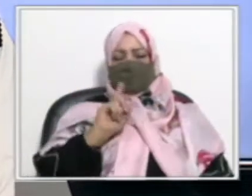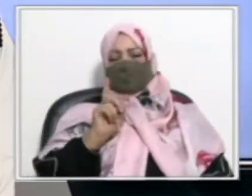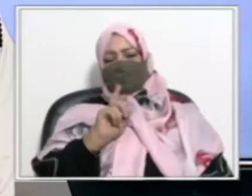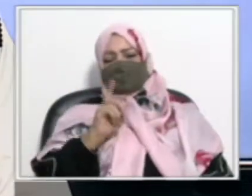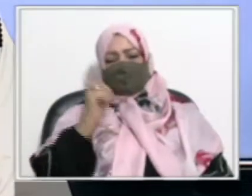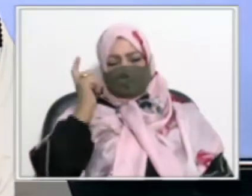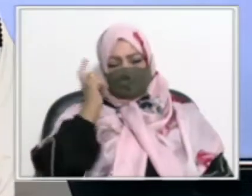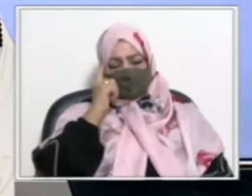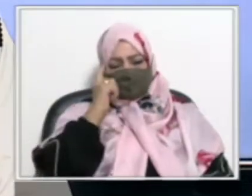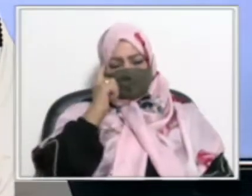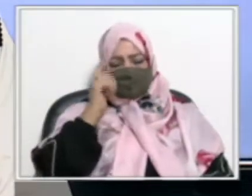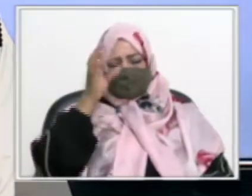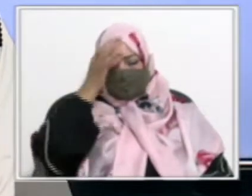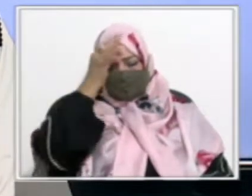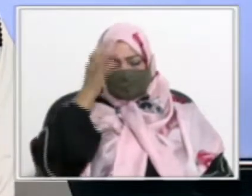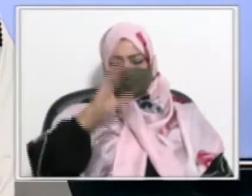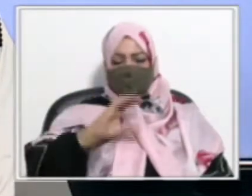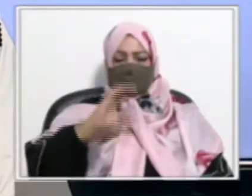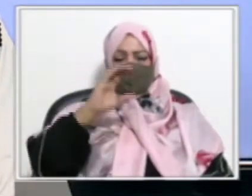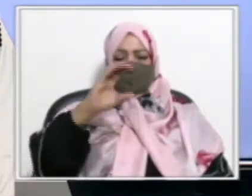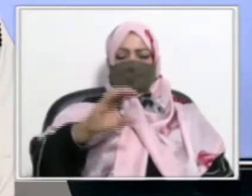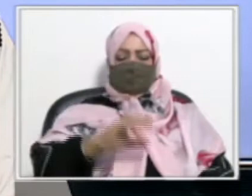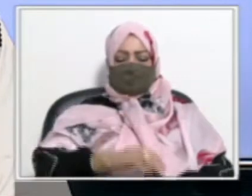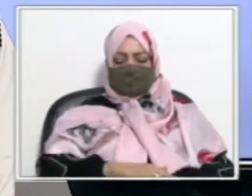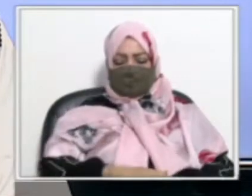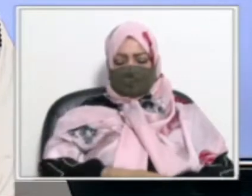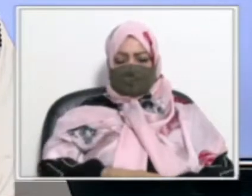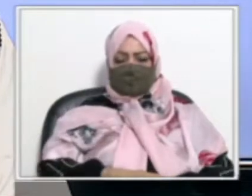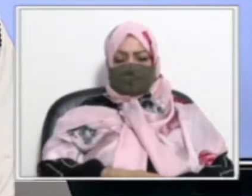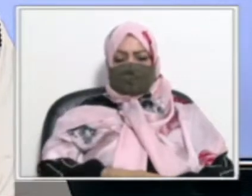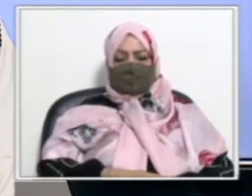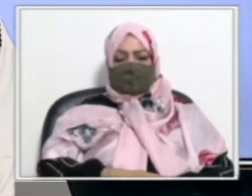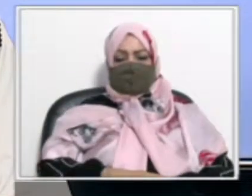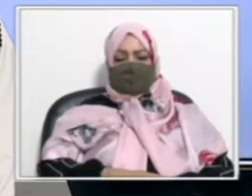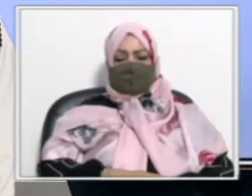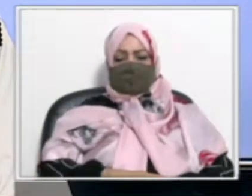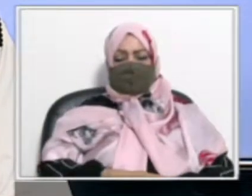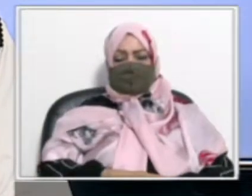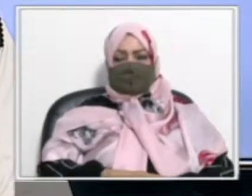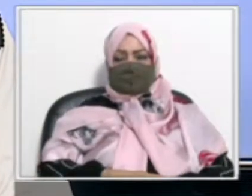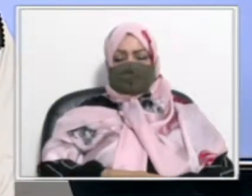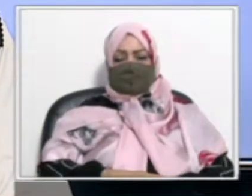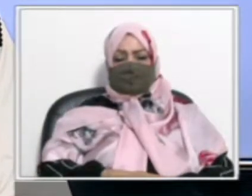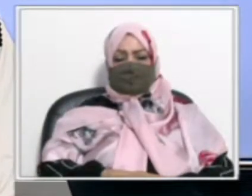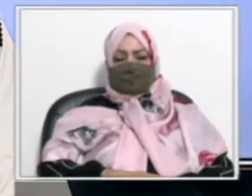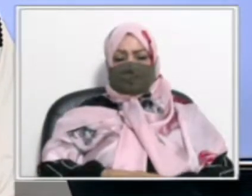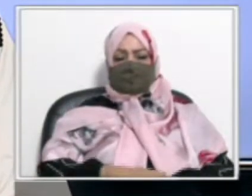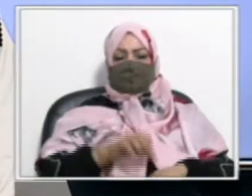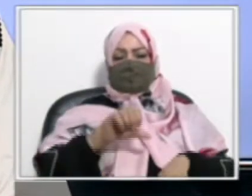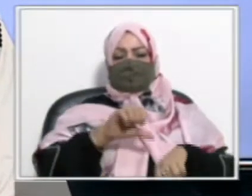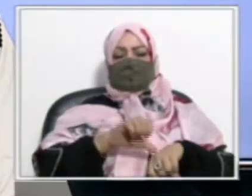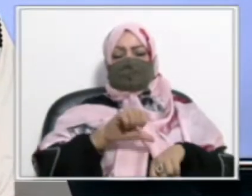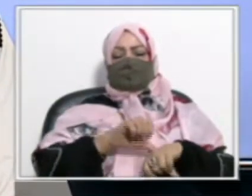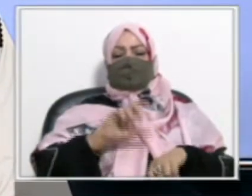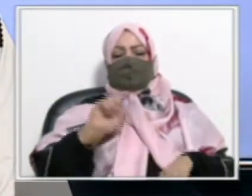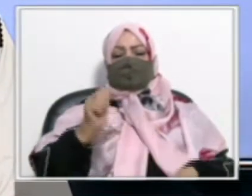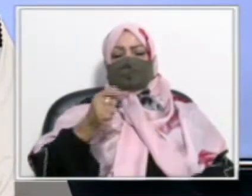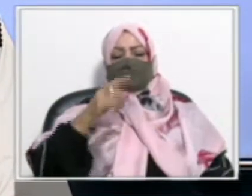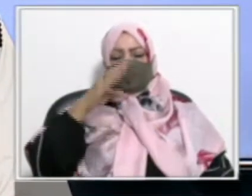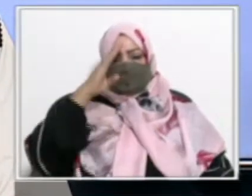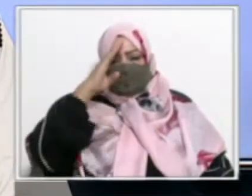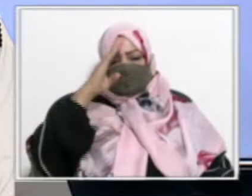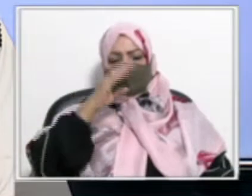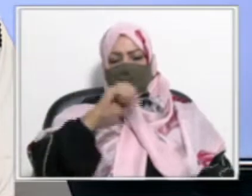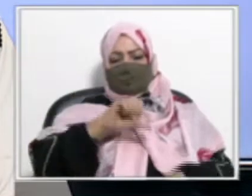طرابلس. الاخ ادريس من طرابلس. السلام عليكم ورحمه الله وبركاته. وعليكم السلام ورحمه الله وبركاته. حياك يا دكتور. حياك